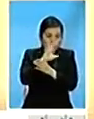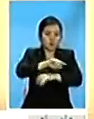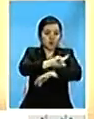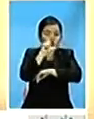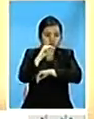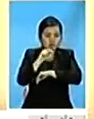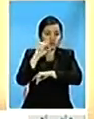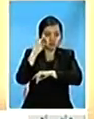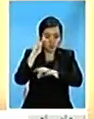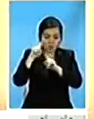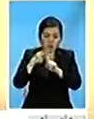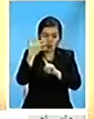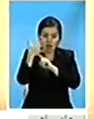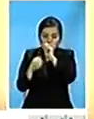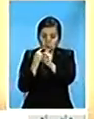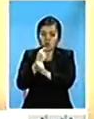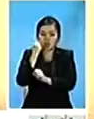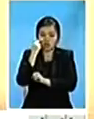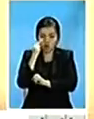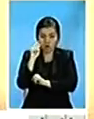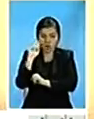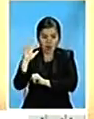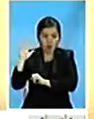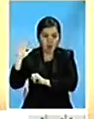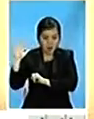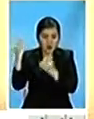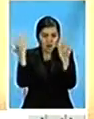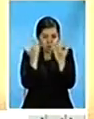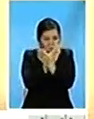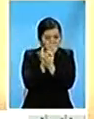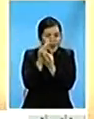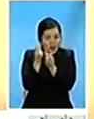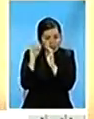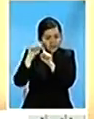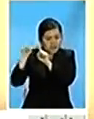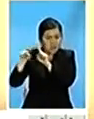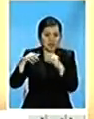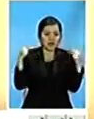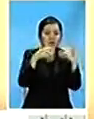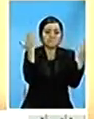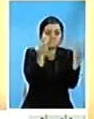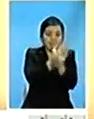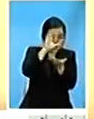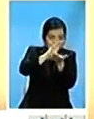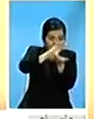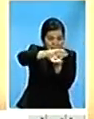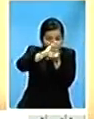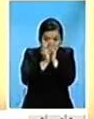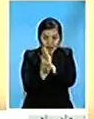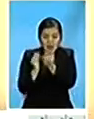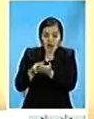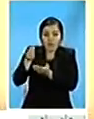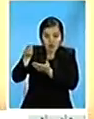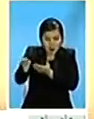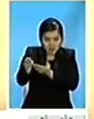ม2555และการเปลี่ยนแปลงรายละเอียดรายการงบประมาณของสำนักงานปลัดกระทรวงเกษตรและส